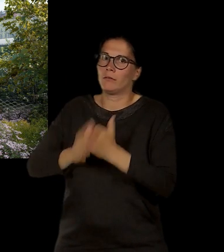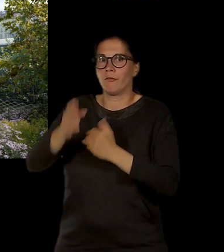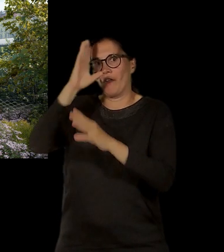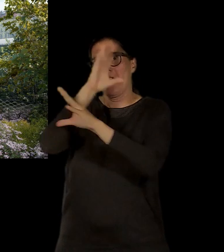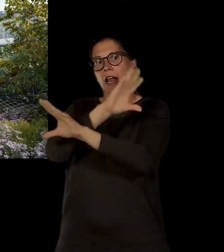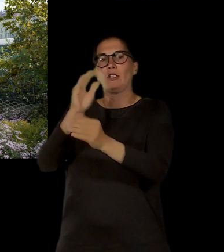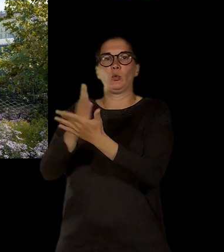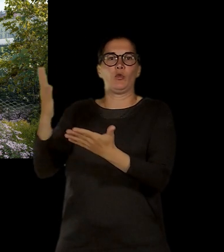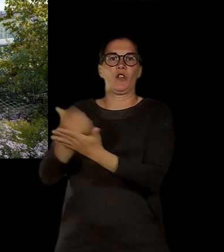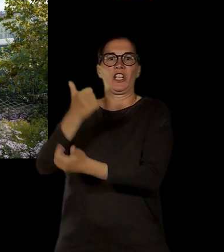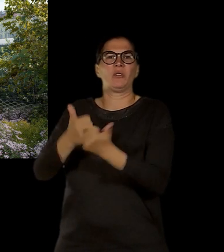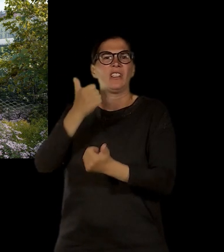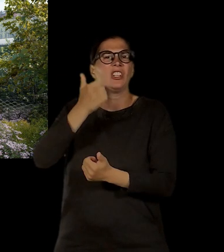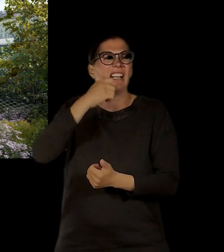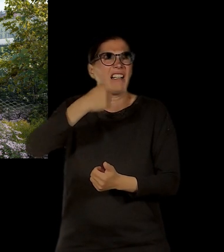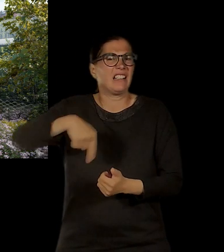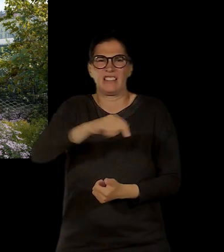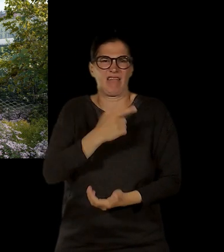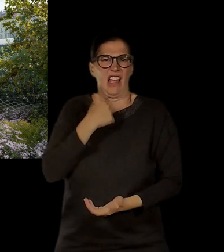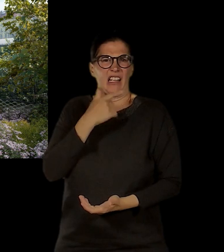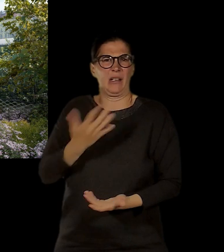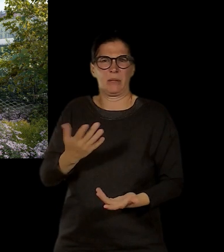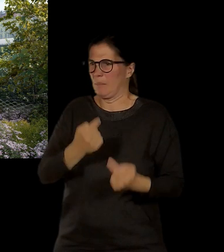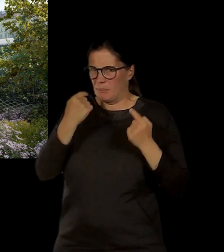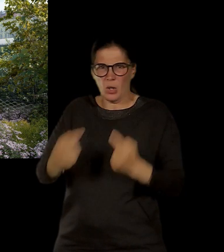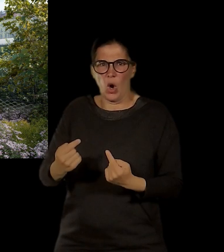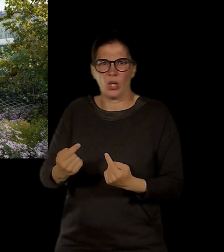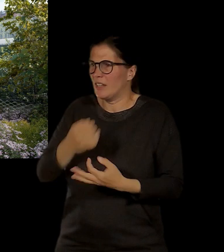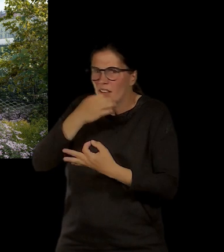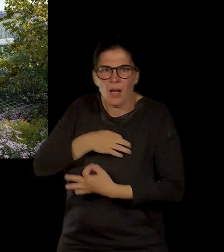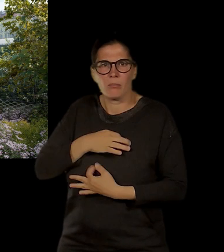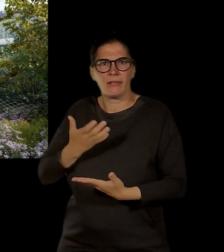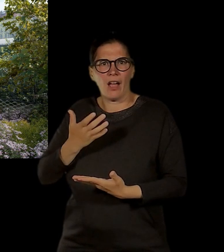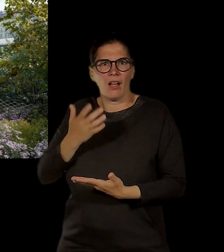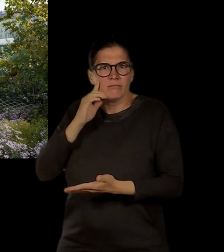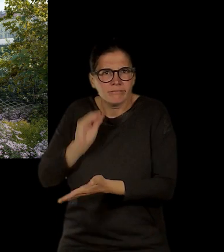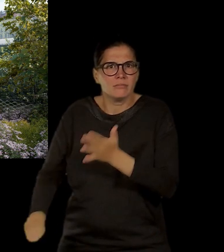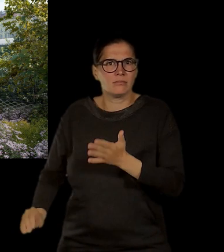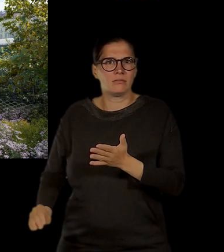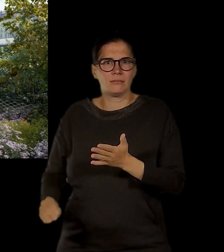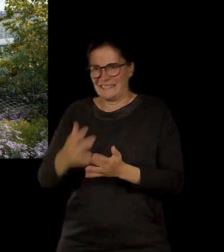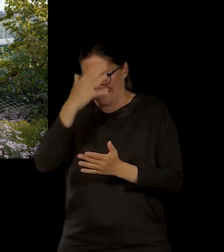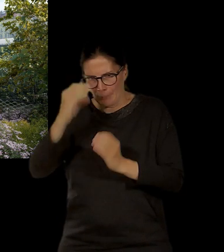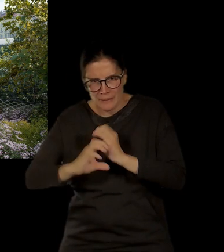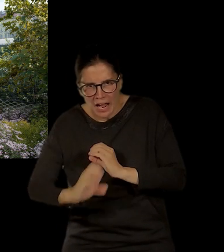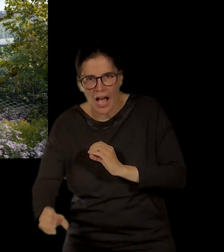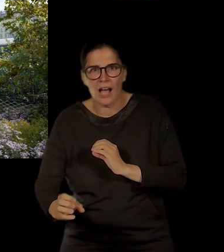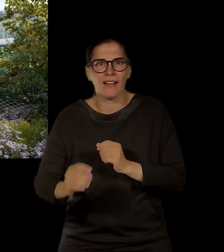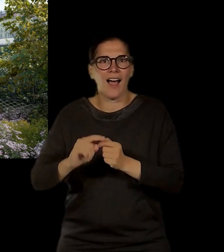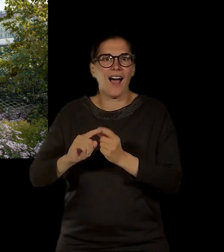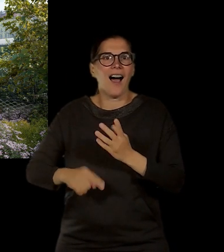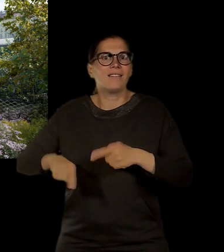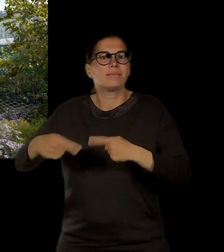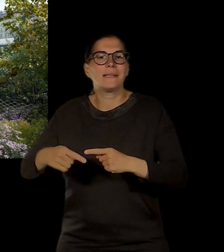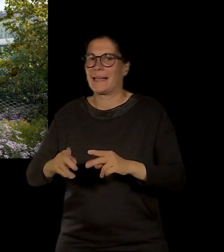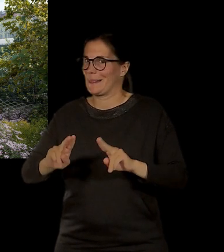a spoustu lidí řekne, no jo, ale my jsme u toho jako nebyli, my jsme o tom nevěděli, je tam jinak, zapomněli jste na kanál, vlastně jako